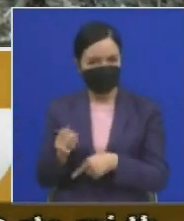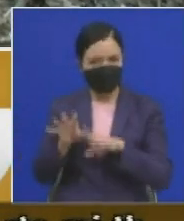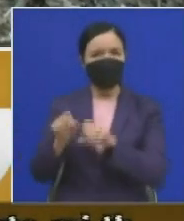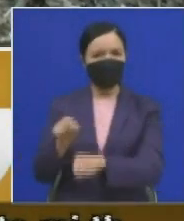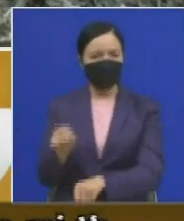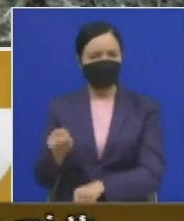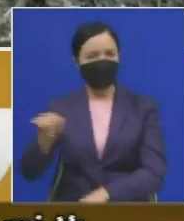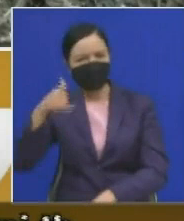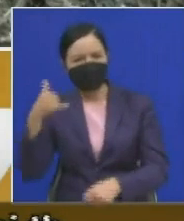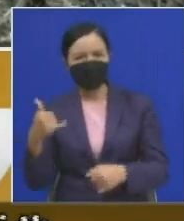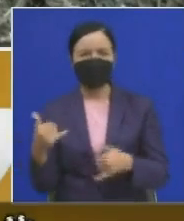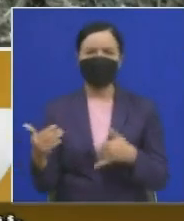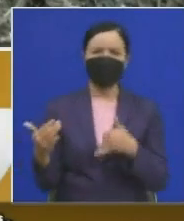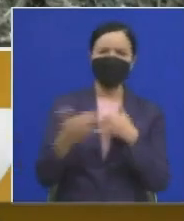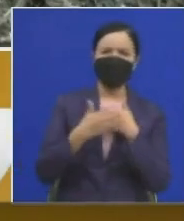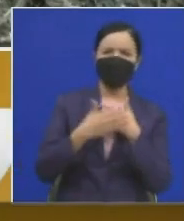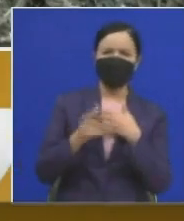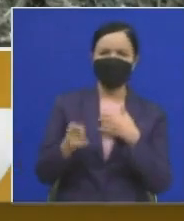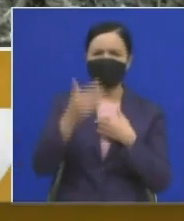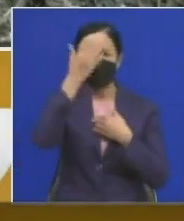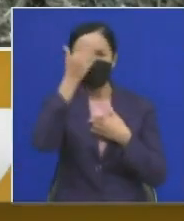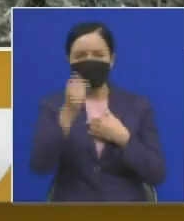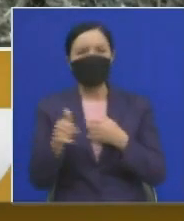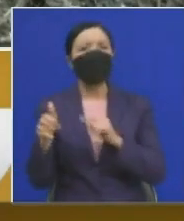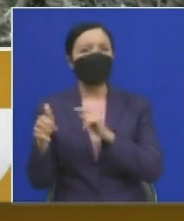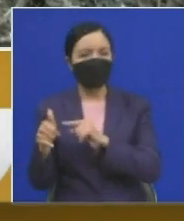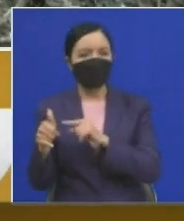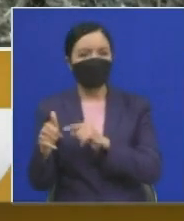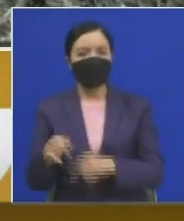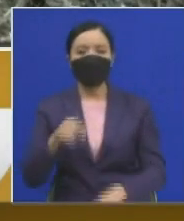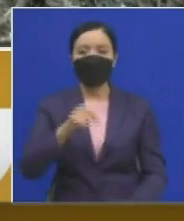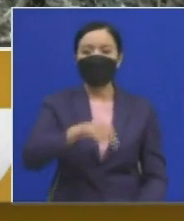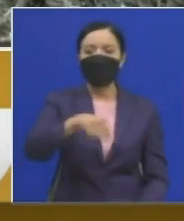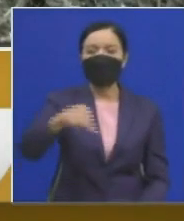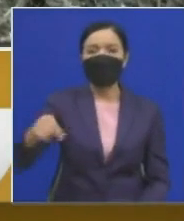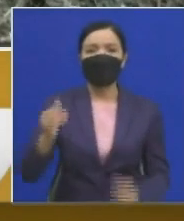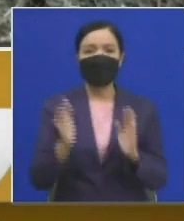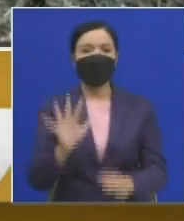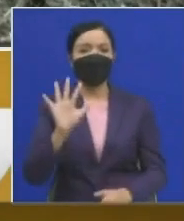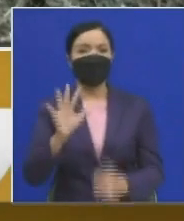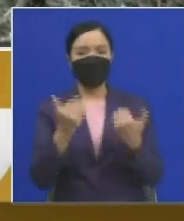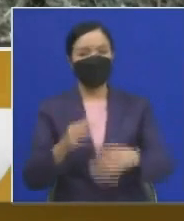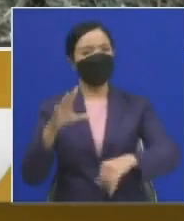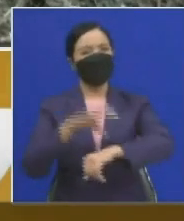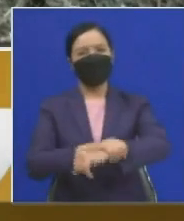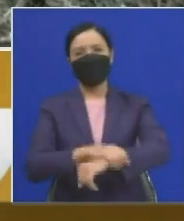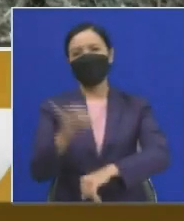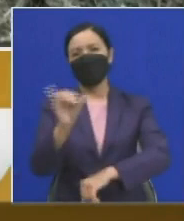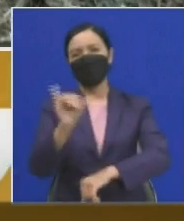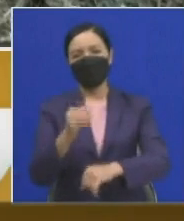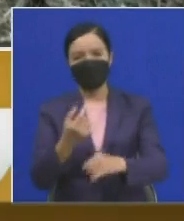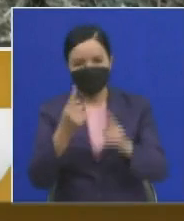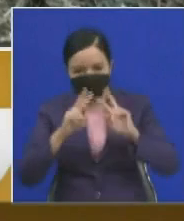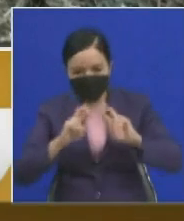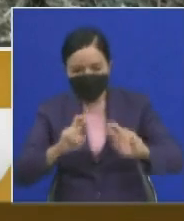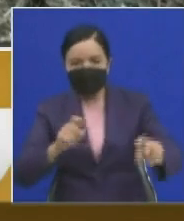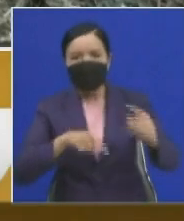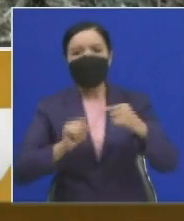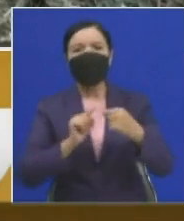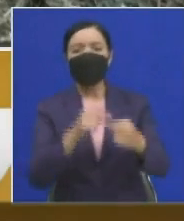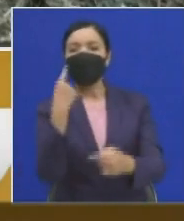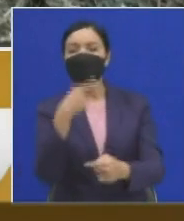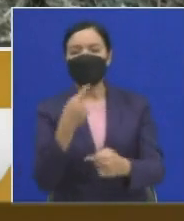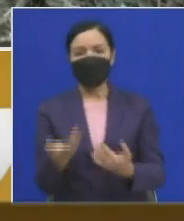ิ คุมาโทรตามปืนเค้าห้าคนท อย แลอนนยจัไม่ได้ ต้พสส่นต่เนี่ยครั